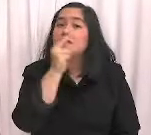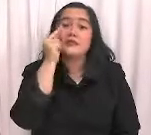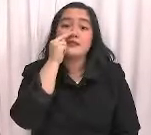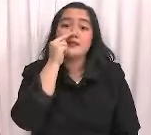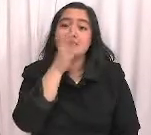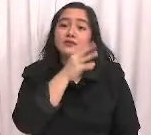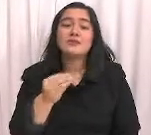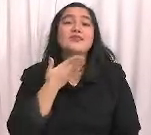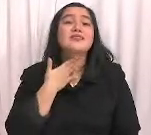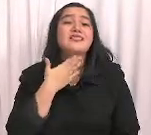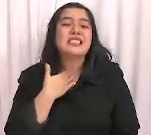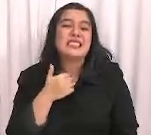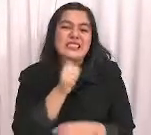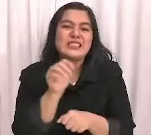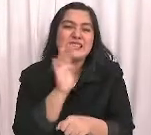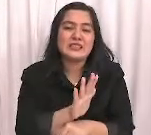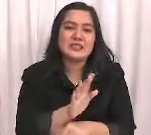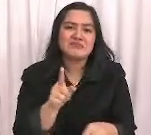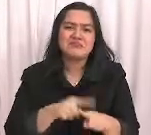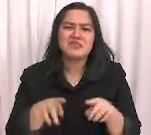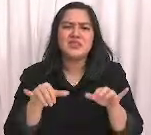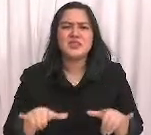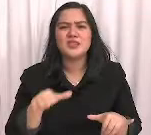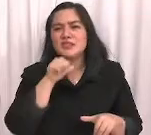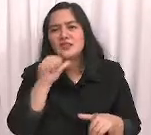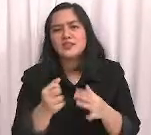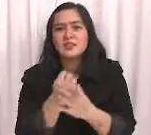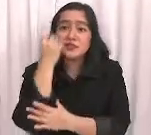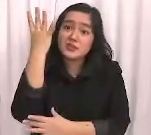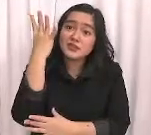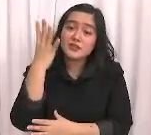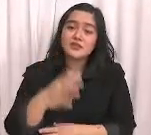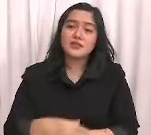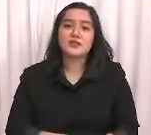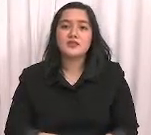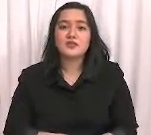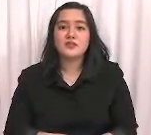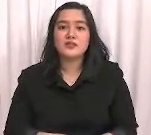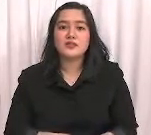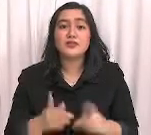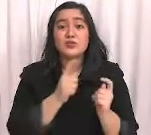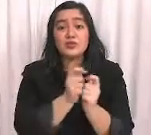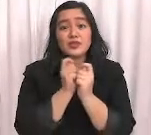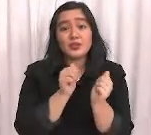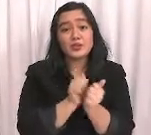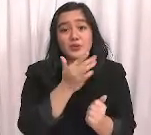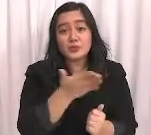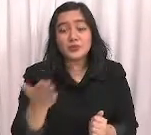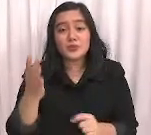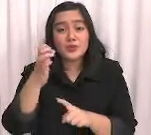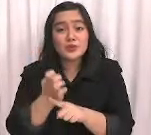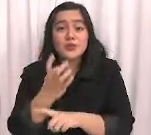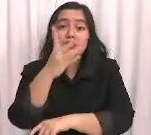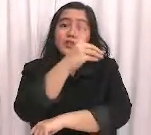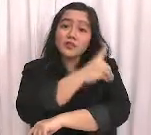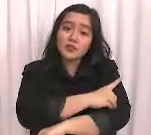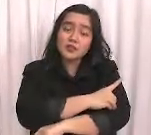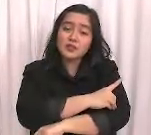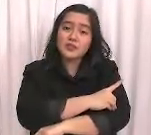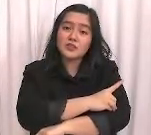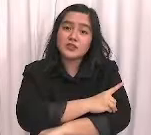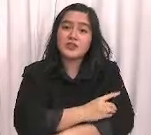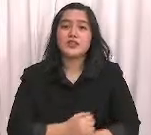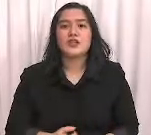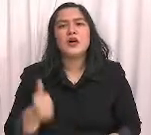rin lumalago. Di ba? Hindi pa lumalago. Kasama mo na yan araw-araw. Diba? Nakakarinig ng preaching every time